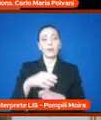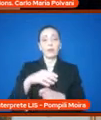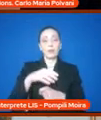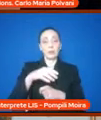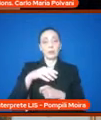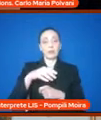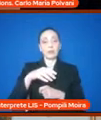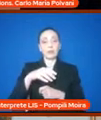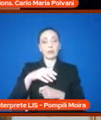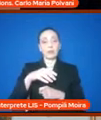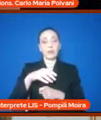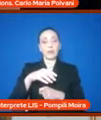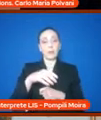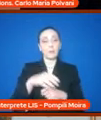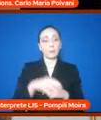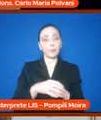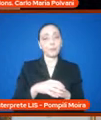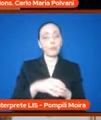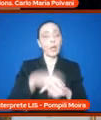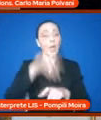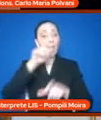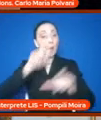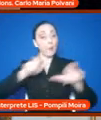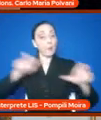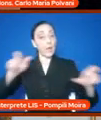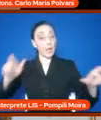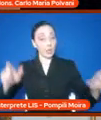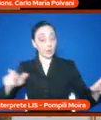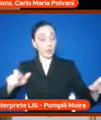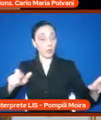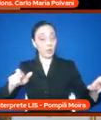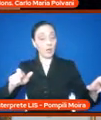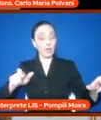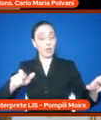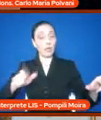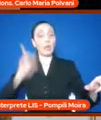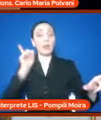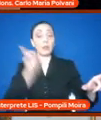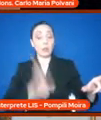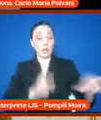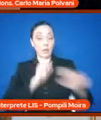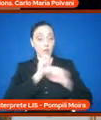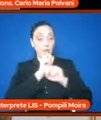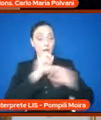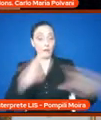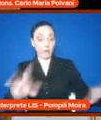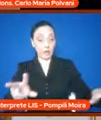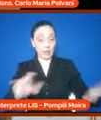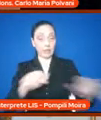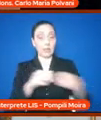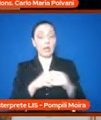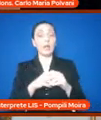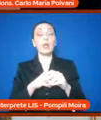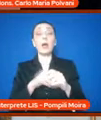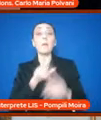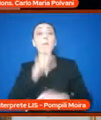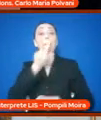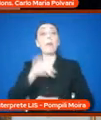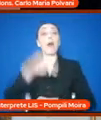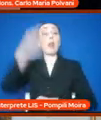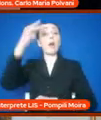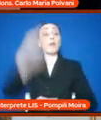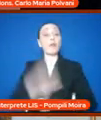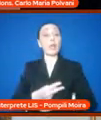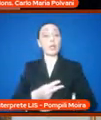Gracias por lo que hacen, gracias por la buena intención, gracias por reunirse todos, y prosperidad para